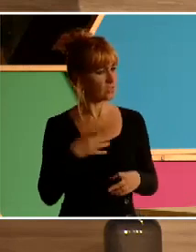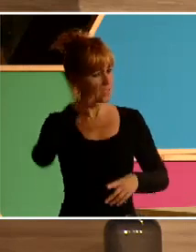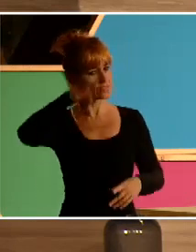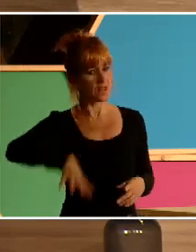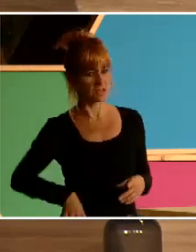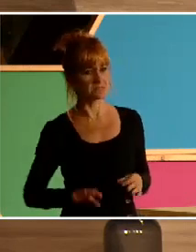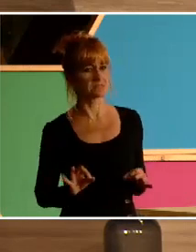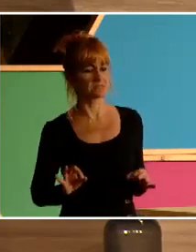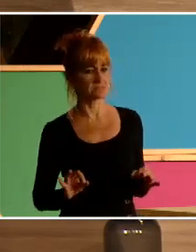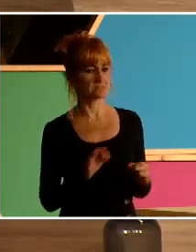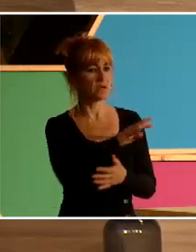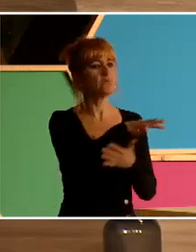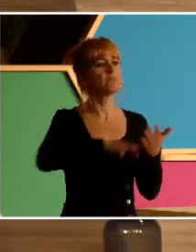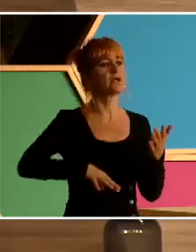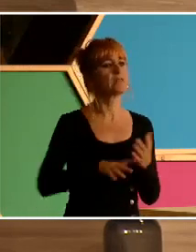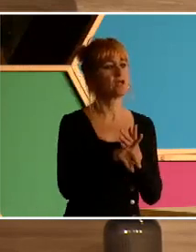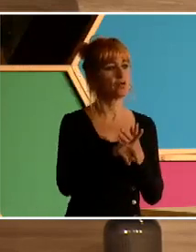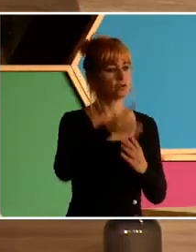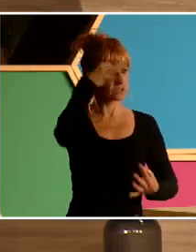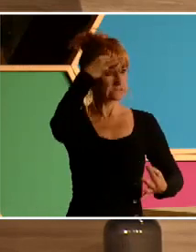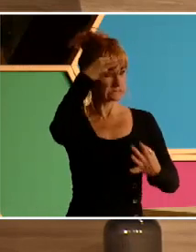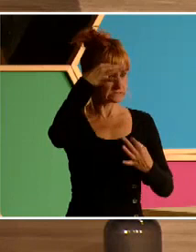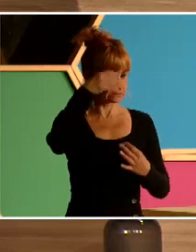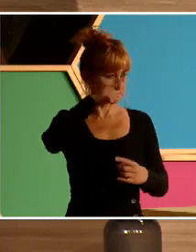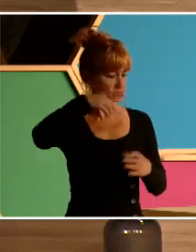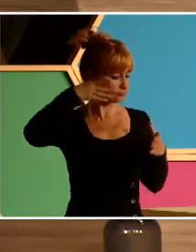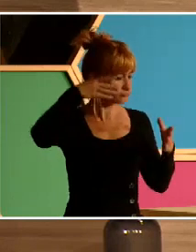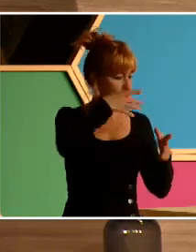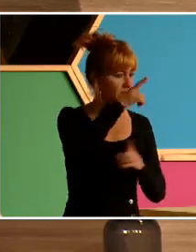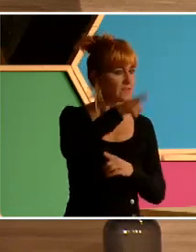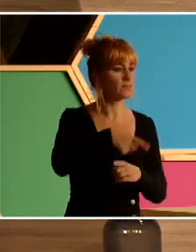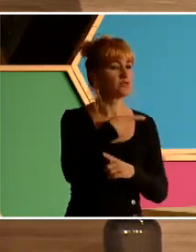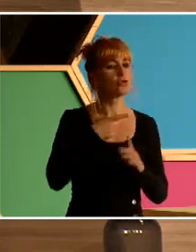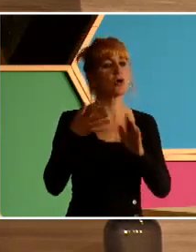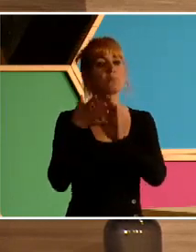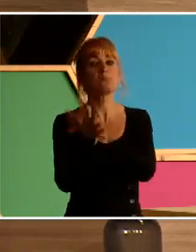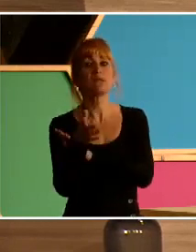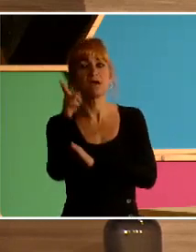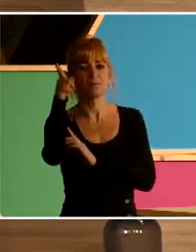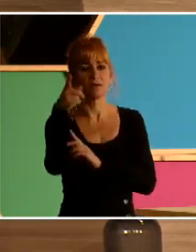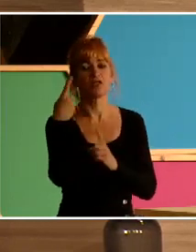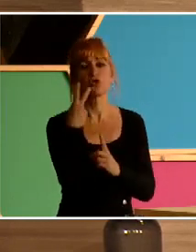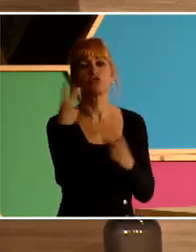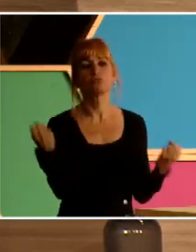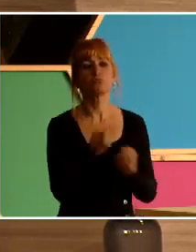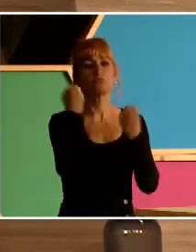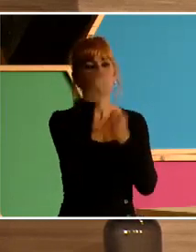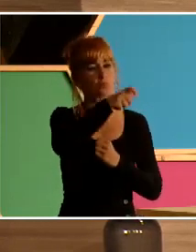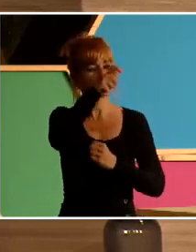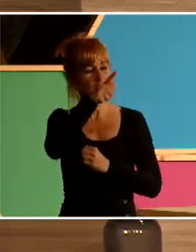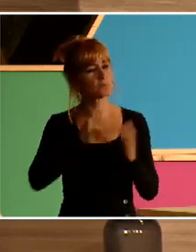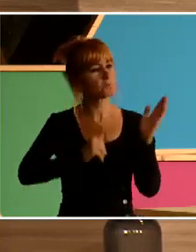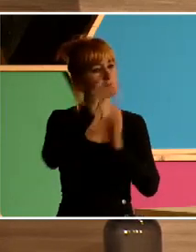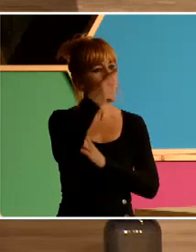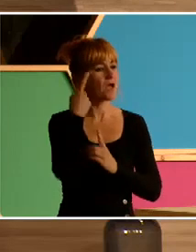catalans i de Barcelona en concret. I li explicava que el fet de que hi haguessin més de 2 milions de persones